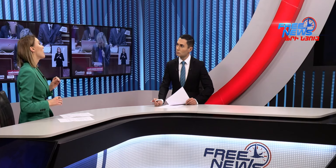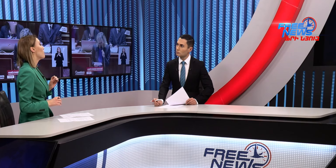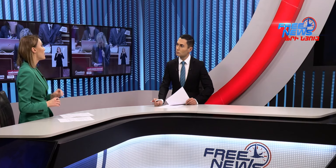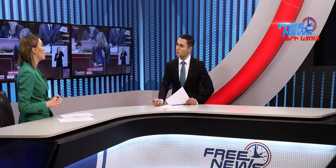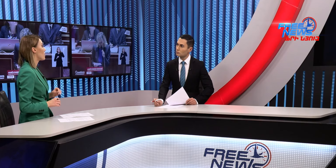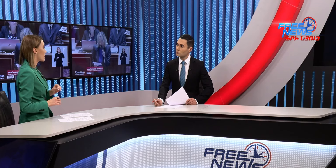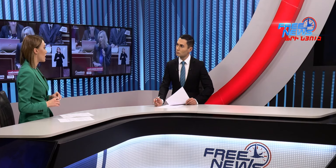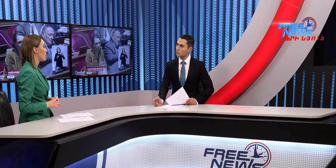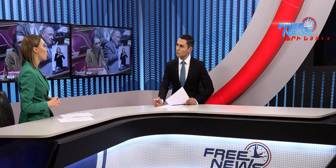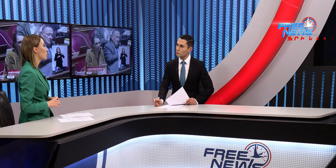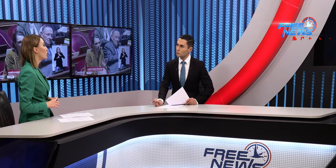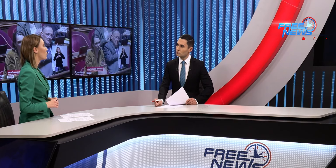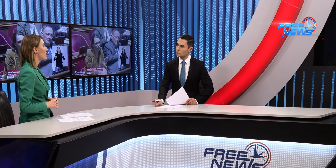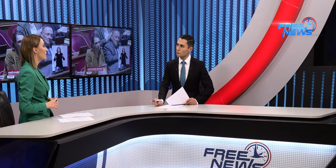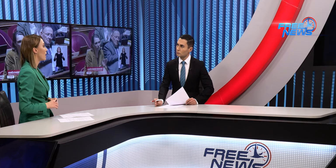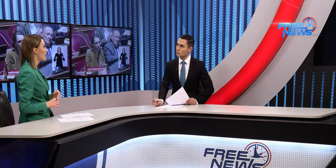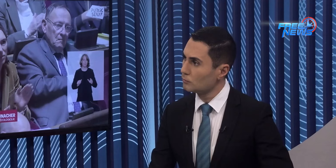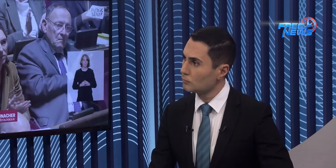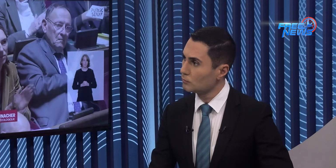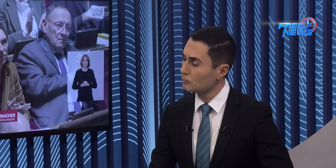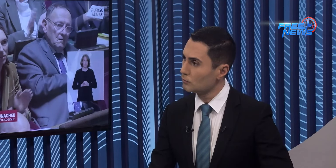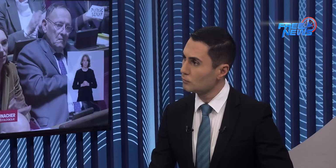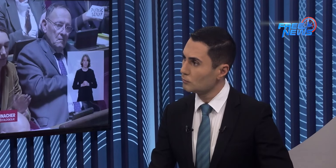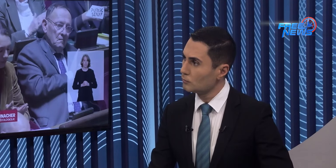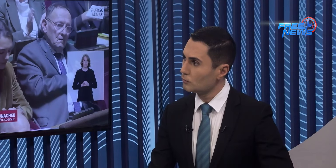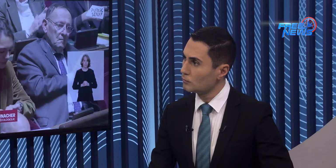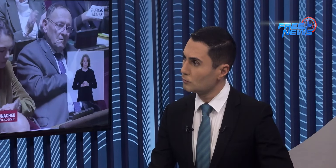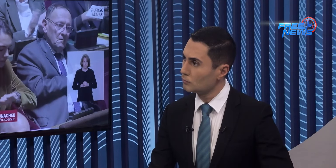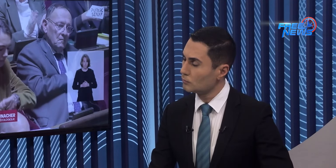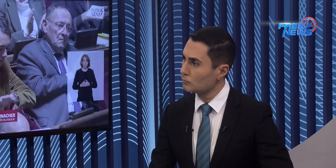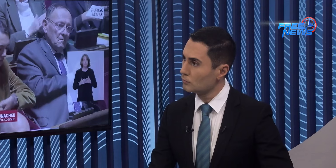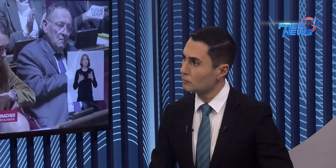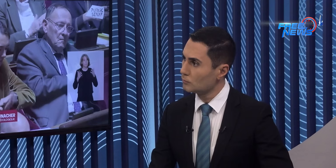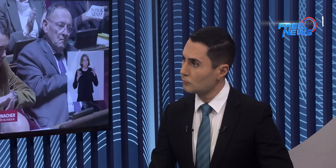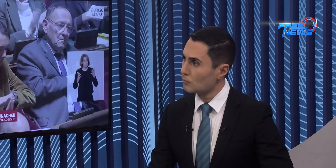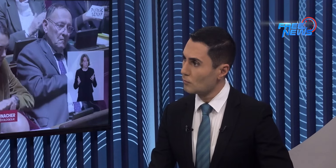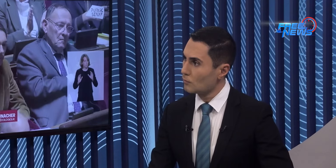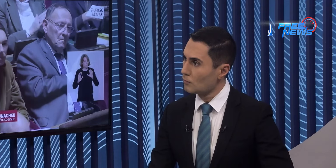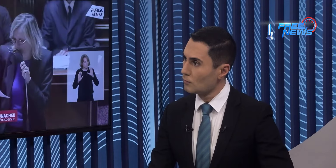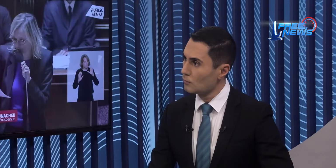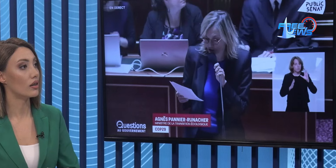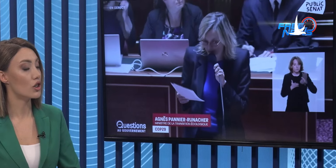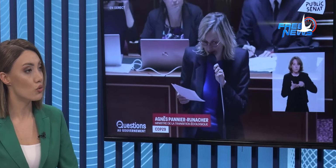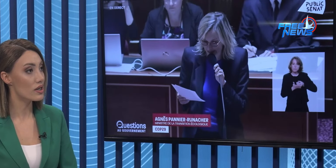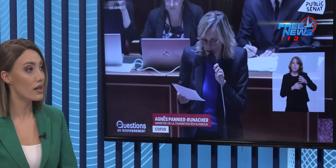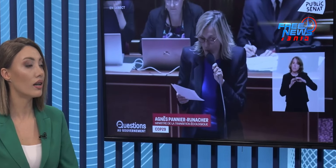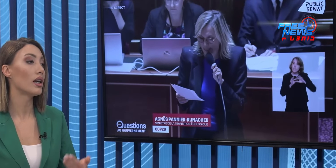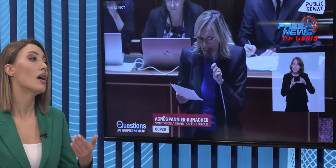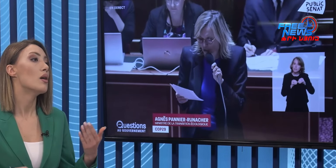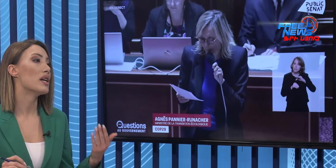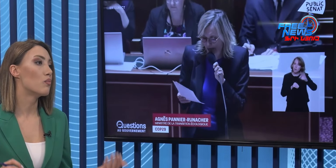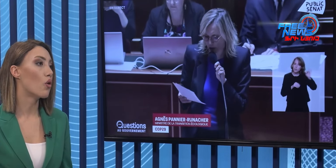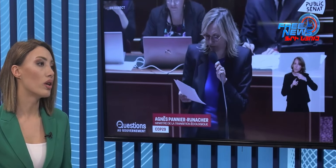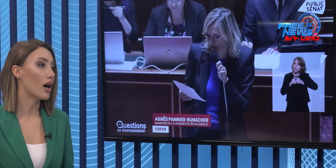է, մեծ ֆինանսներ է ծախսում, որպիսի այս տարածքներում անջատողականներին ֆինանսավորի, հակաիշխանական ցույցեր